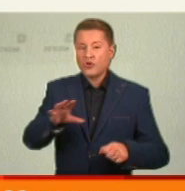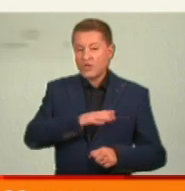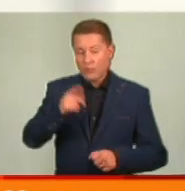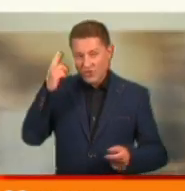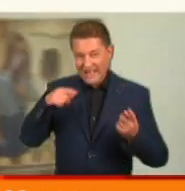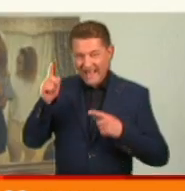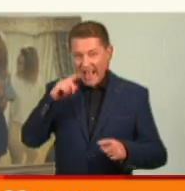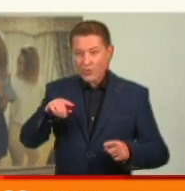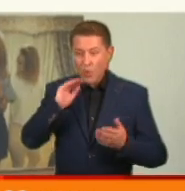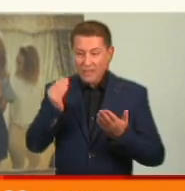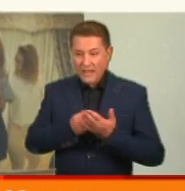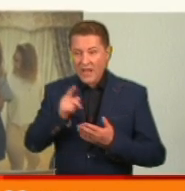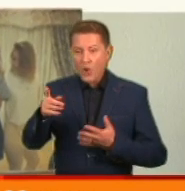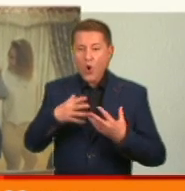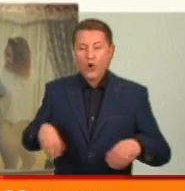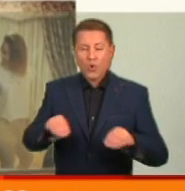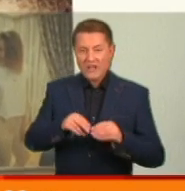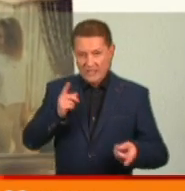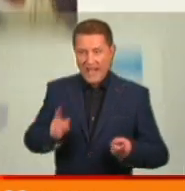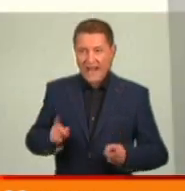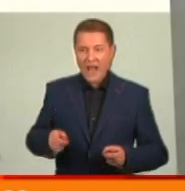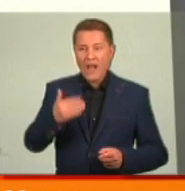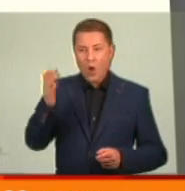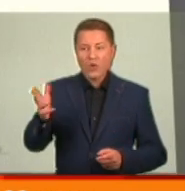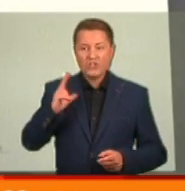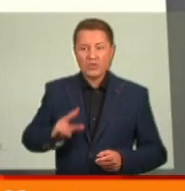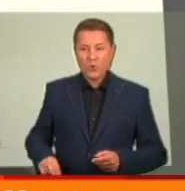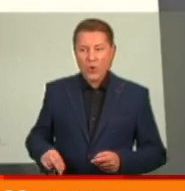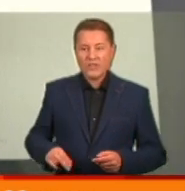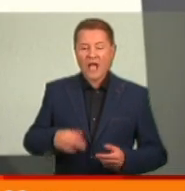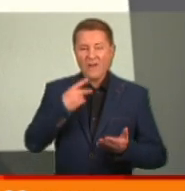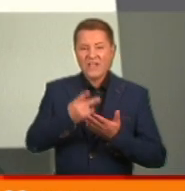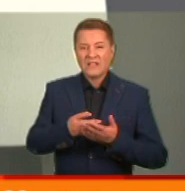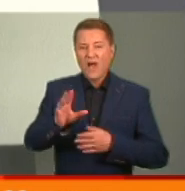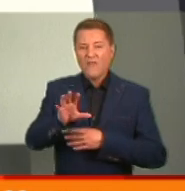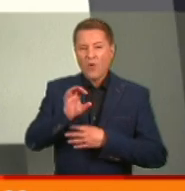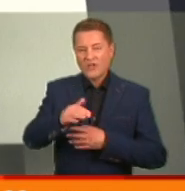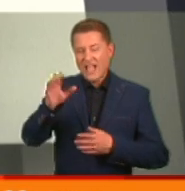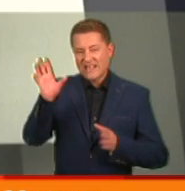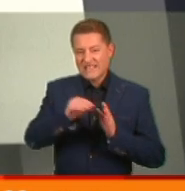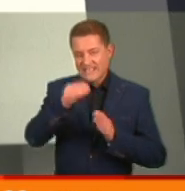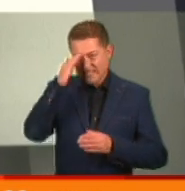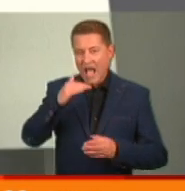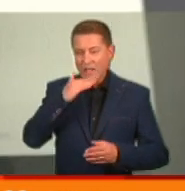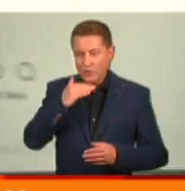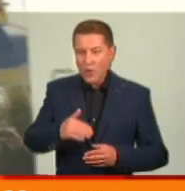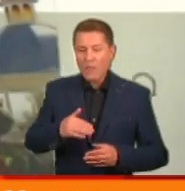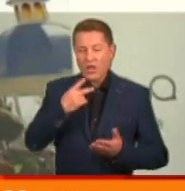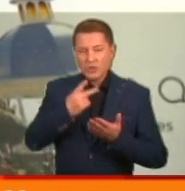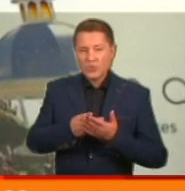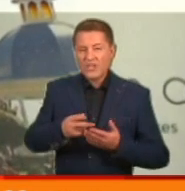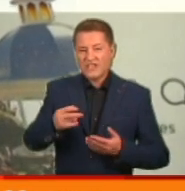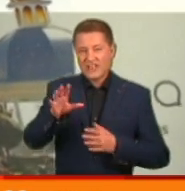легендою прикриття, то його родина цілком реальна. Ось донька виклала фото із татом в Інстаграм. Судячи зі світлини, вони